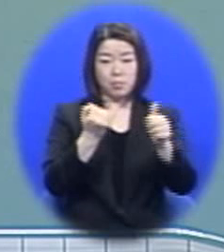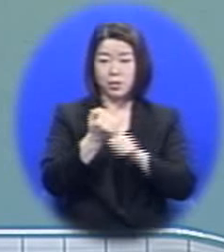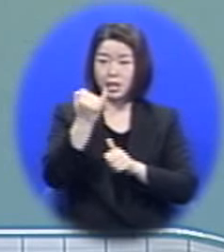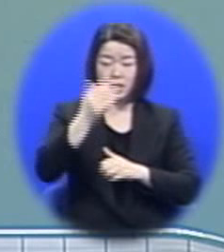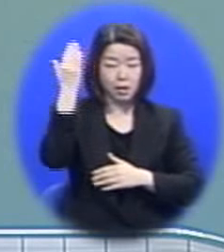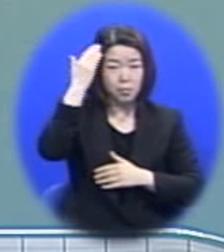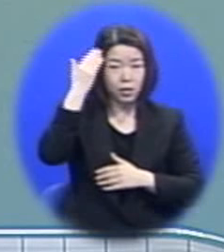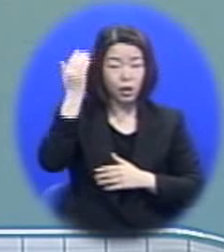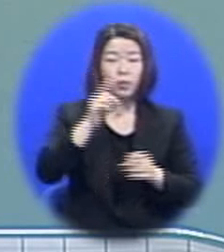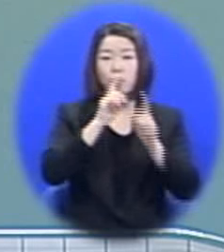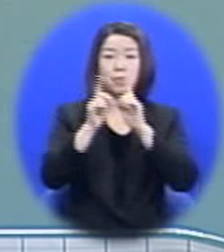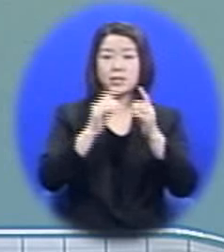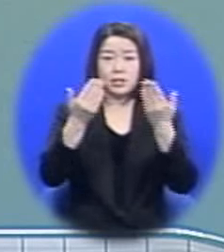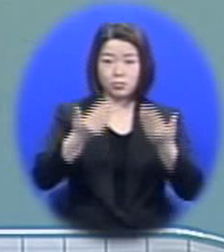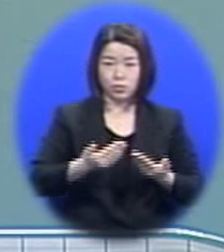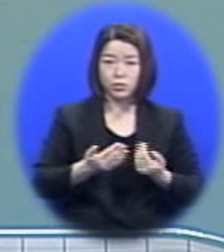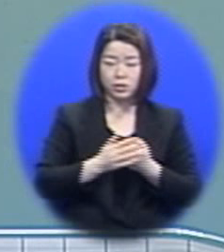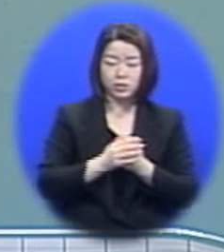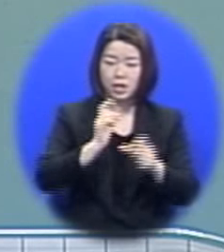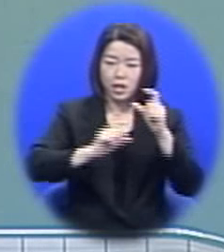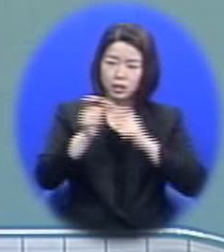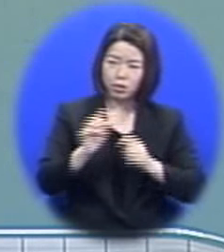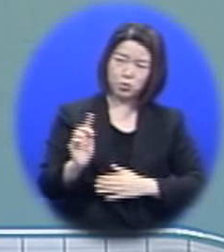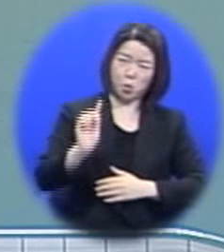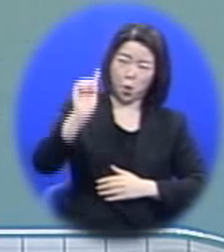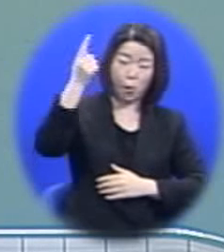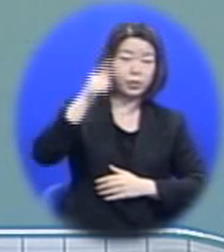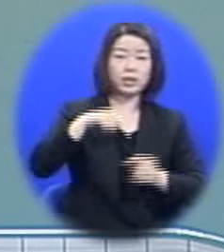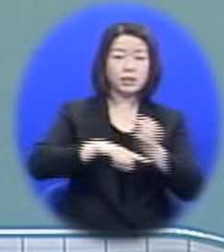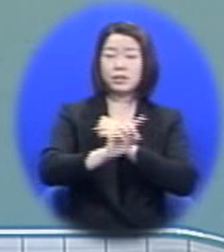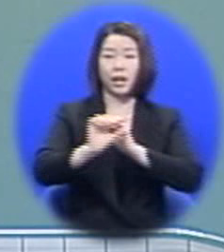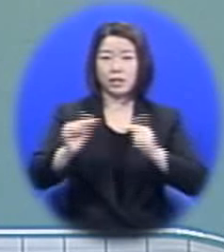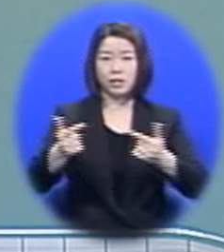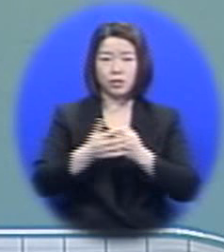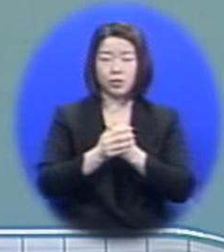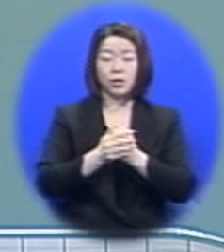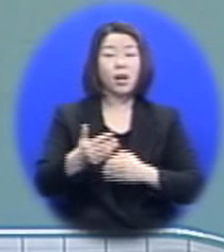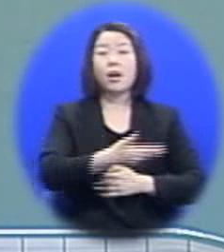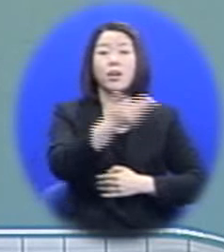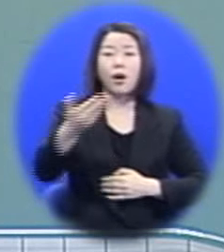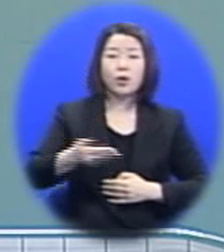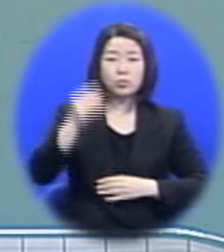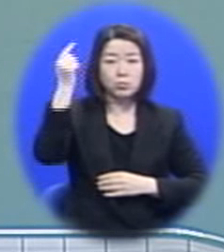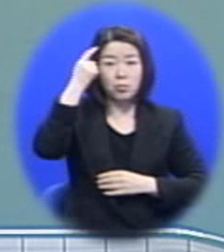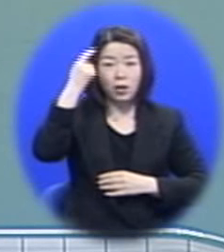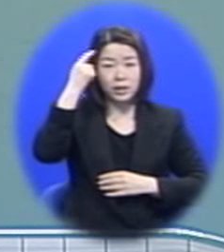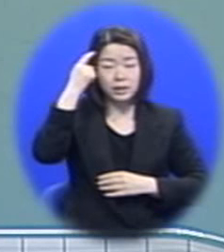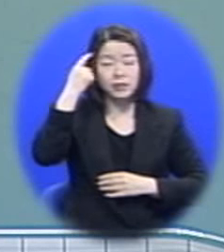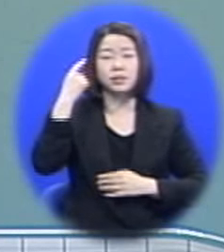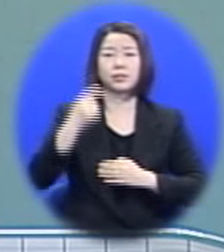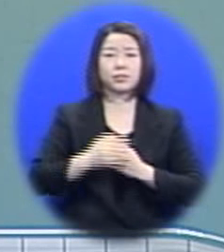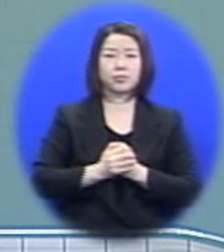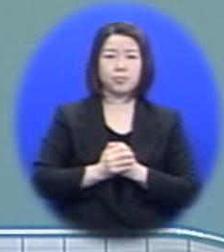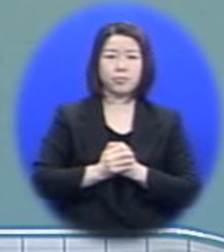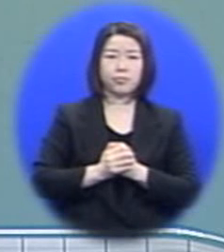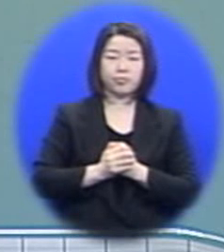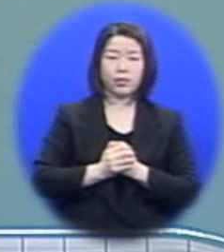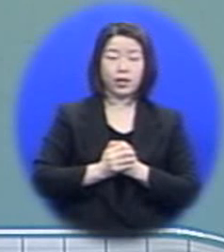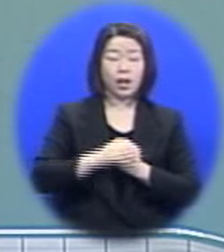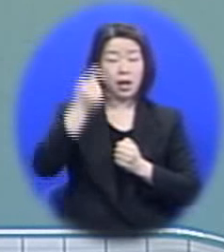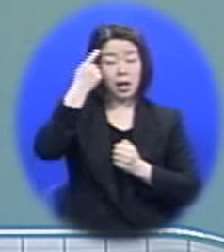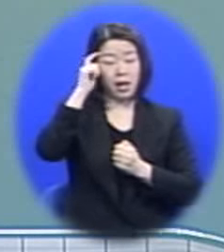것은 더 높다는 뜻이 아닙니다. 여러분, 여러분의 머리는